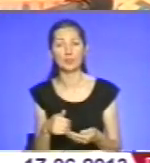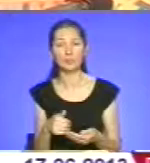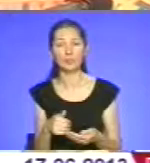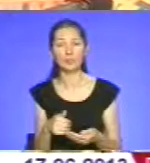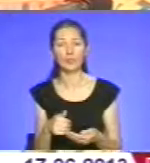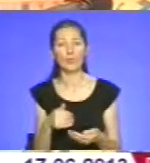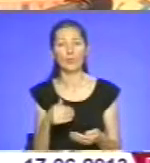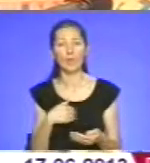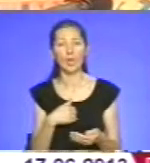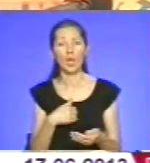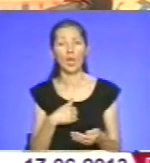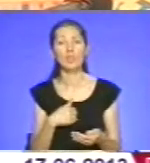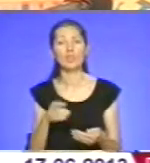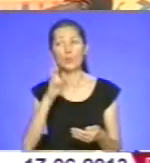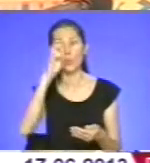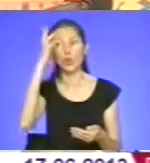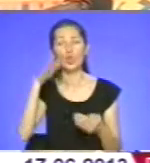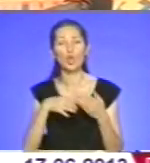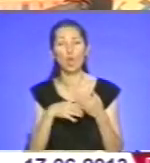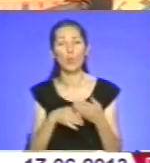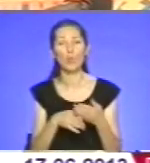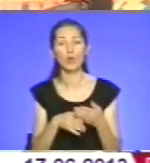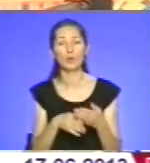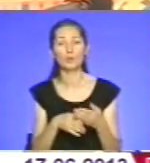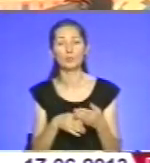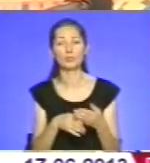І за Божою допомогою